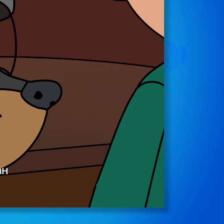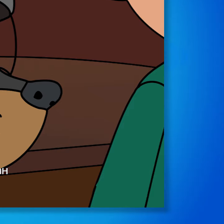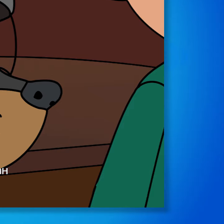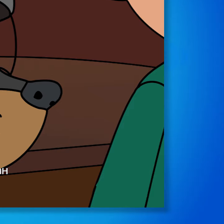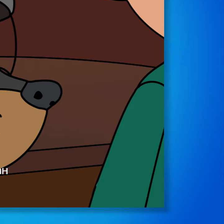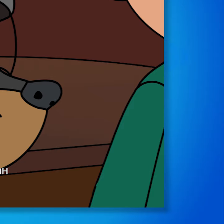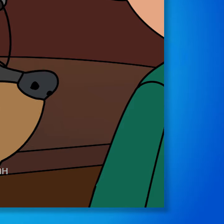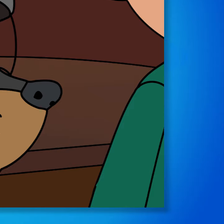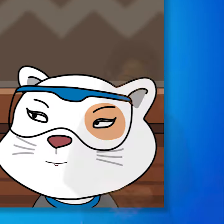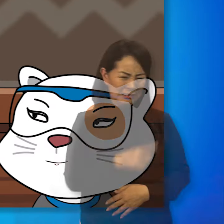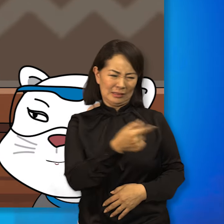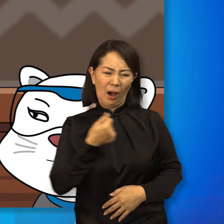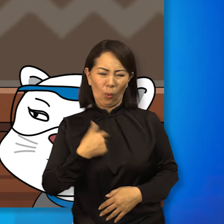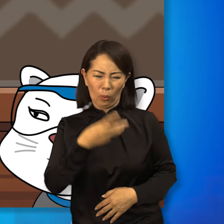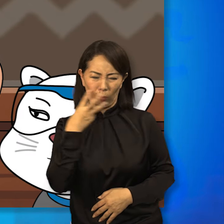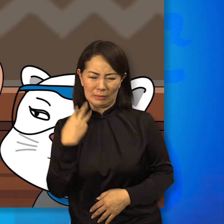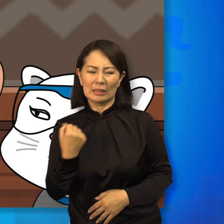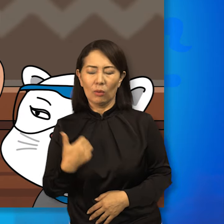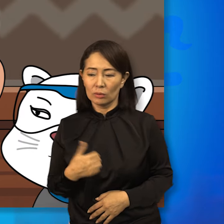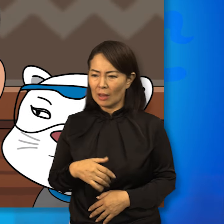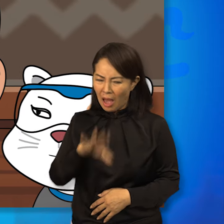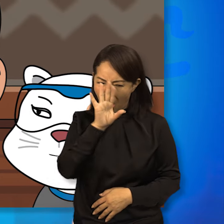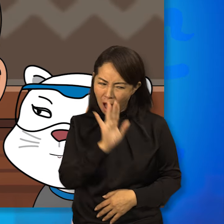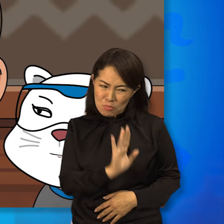Чоннууд минь тогтож хайрлаа.